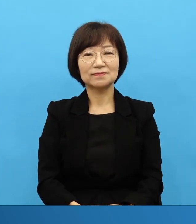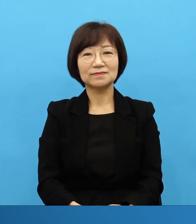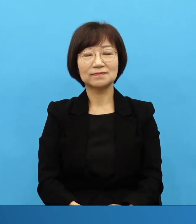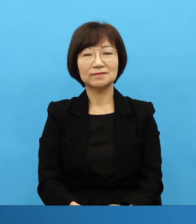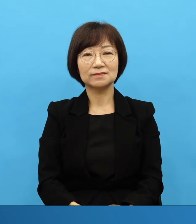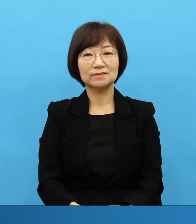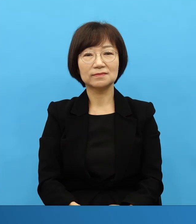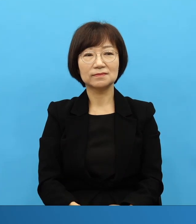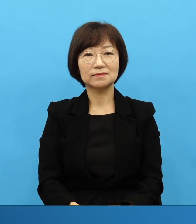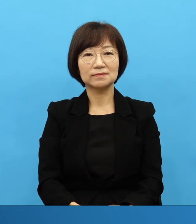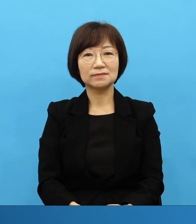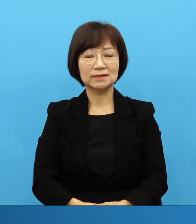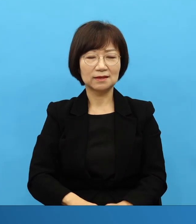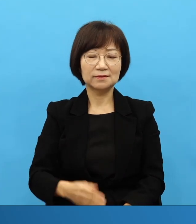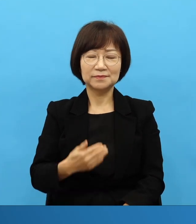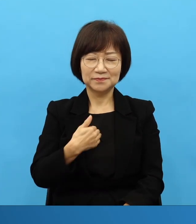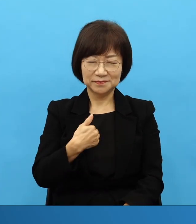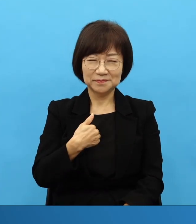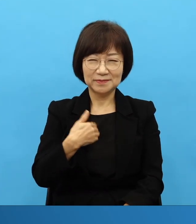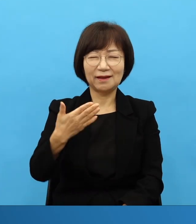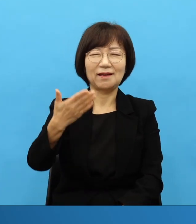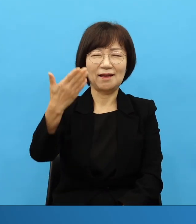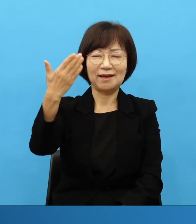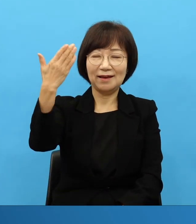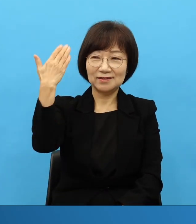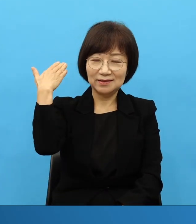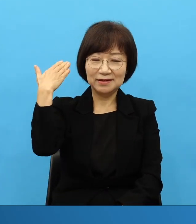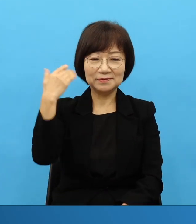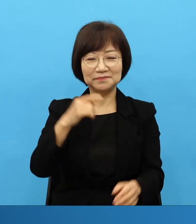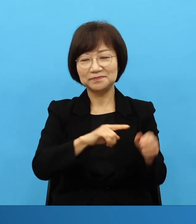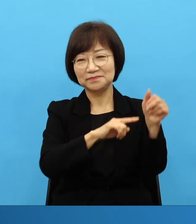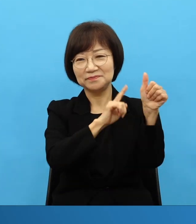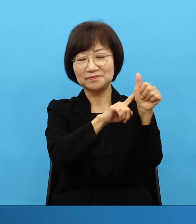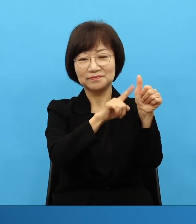저는 옛날에 이런 사람을 봤어요. A long time ago, I met someone like this.